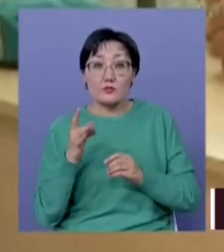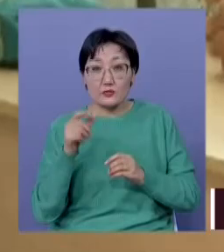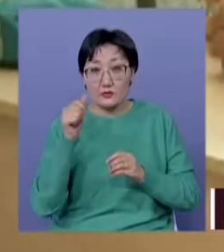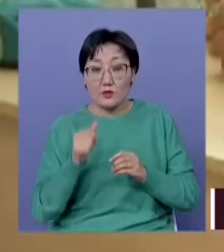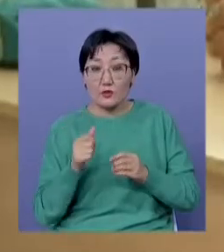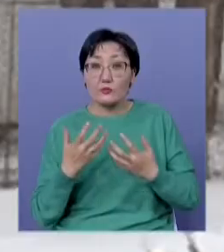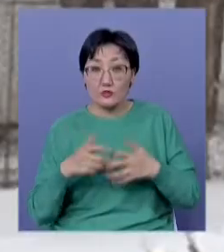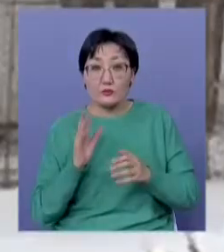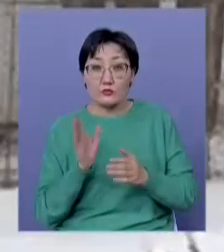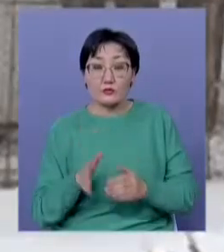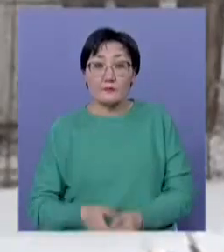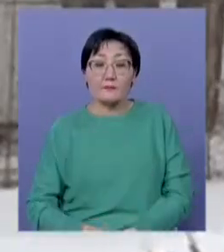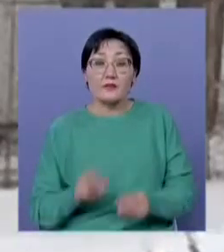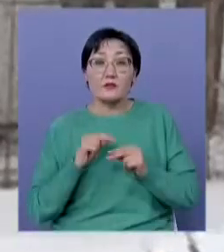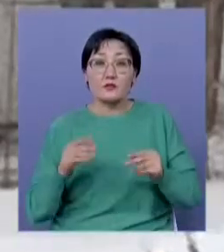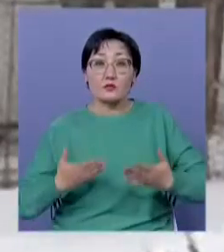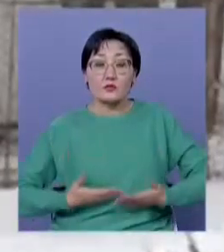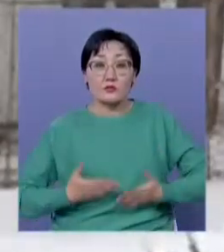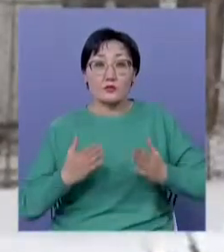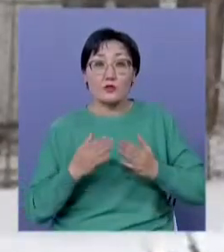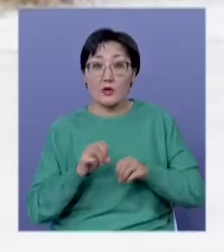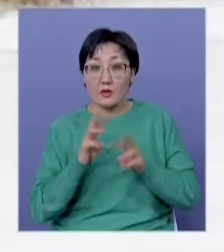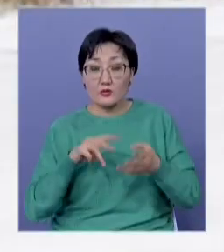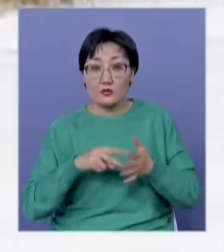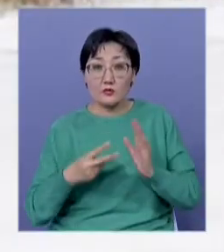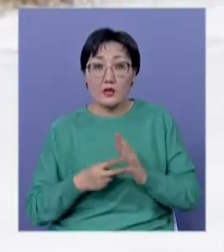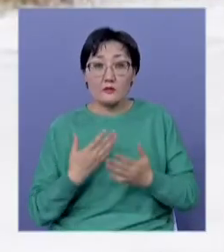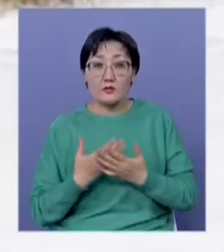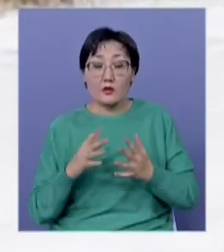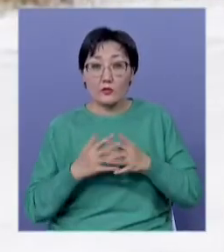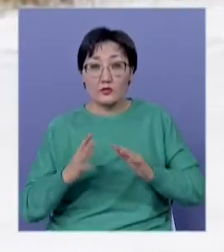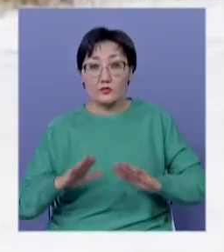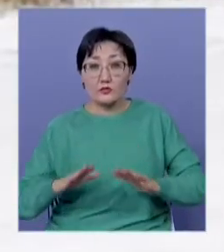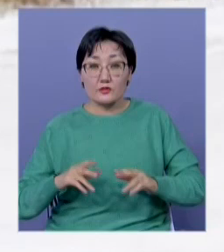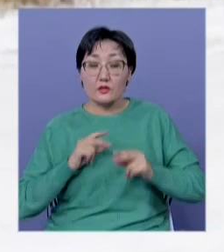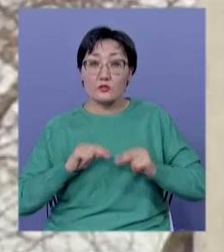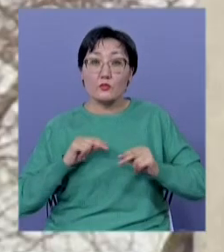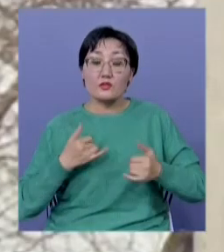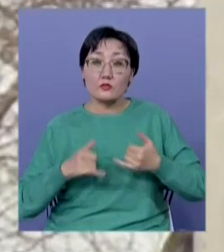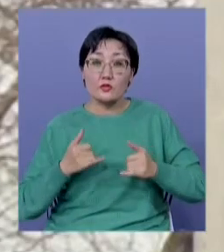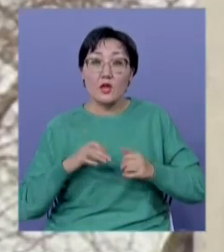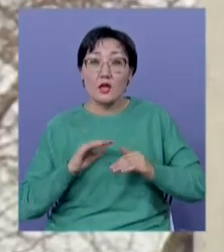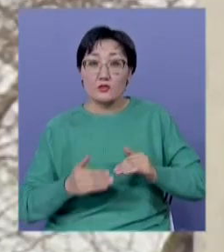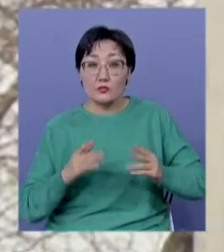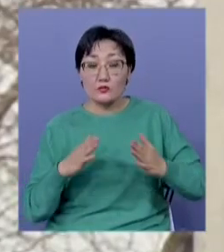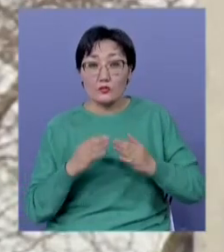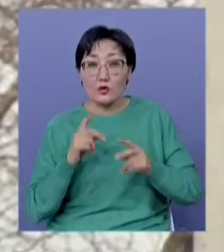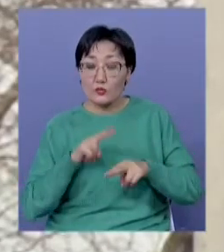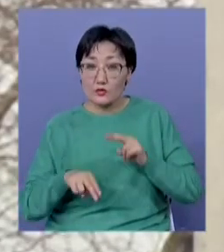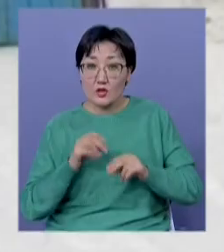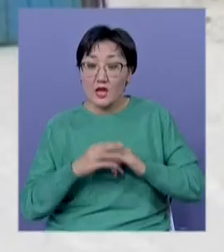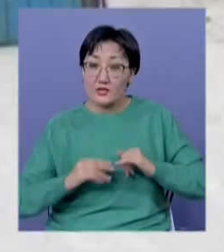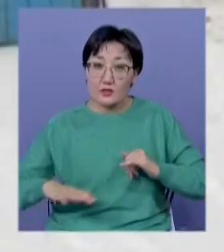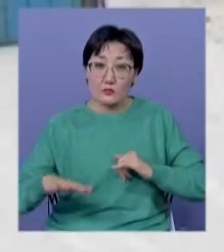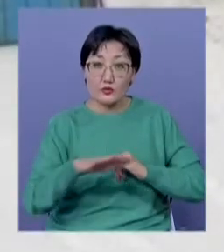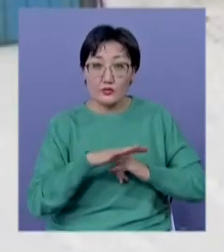көрсеткіш мөлшерінде болмақ. Ұстаздарды тұрған үймен қамту да жоспарланып отыр. Мәселен, ауылдық жерлерде жұмыс істейтін педагогтарға жеке тұрғын үй құрылысы үшін жер учаскелерін